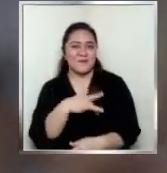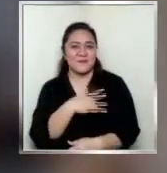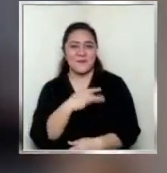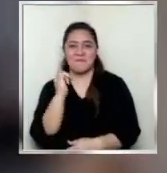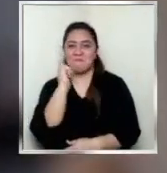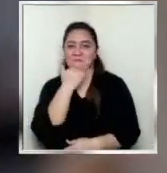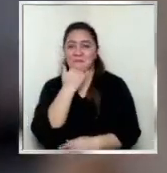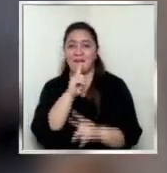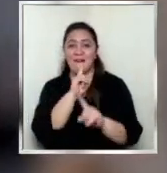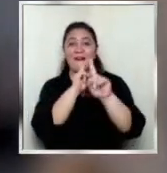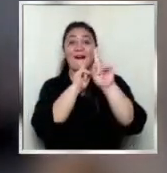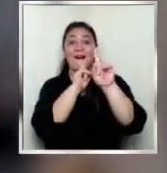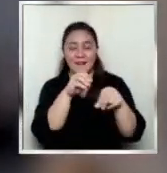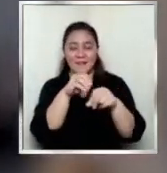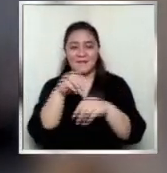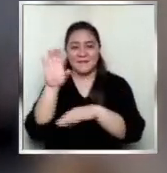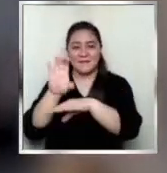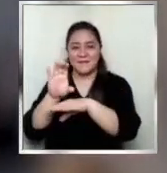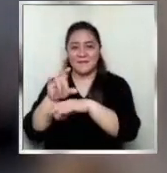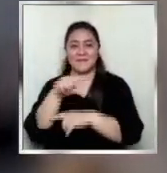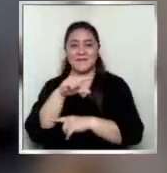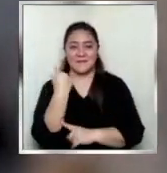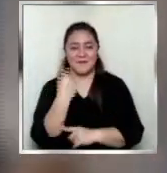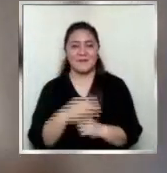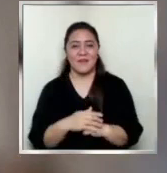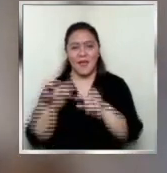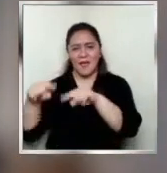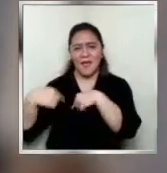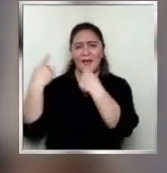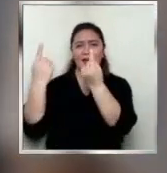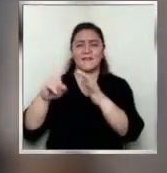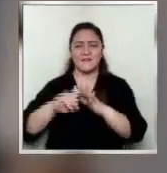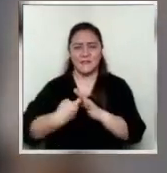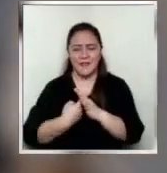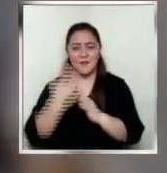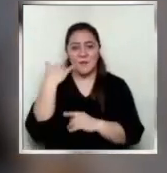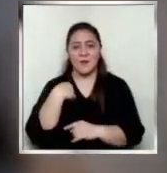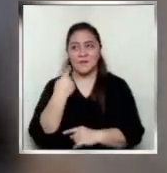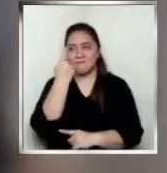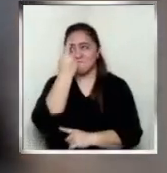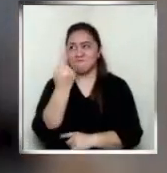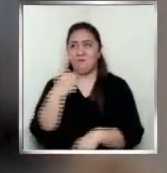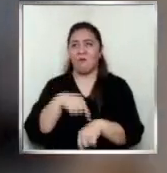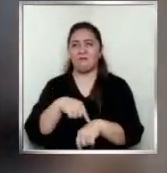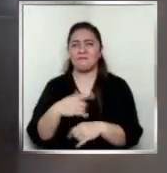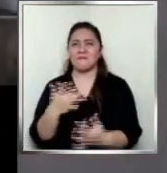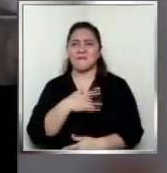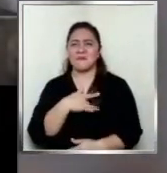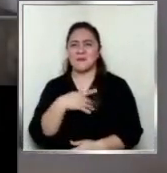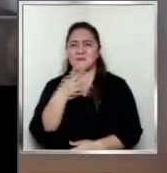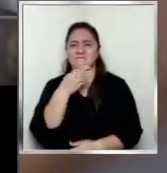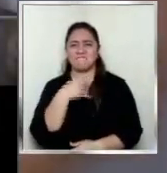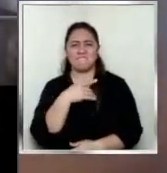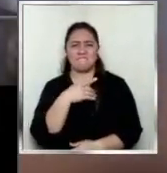pari. Nagsimula lang daw ang lahat ng ito nang minsan isang araw na bore si Romar habang siya ay nag-MBA.